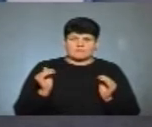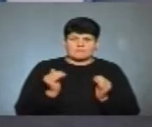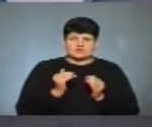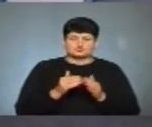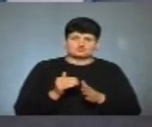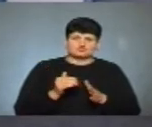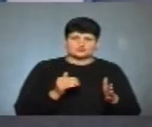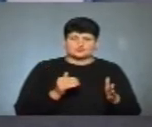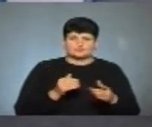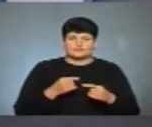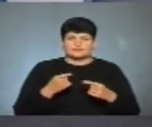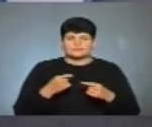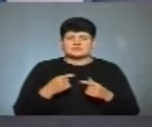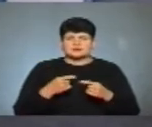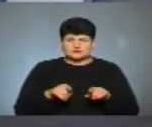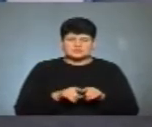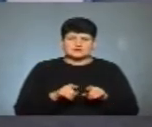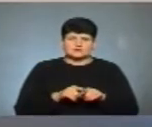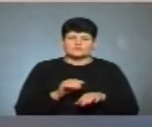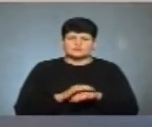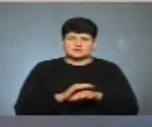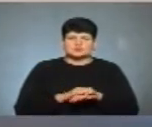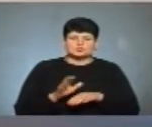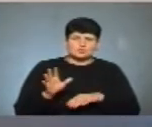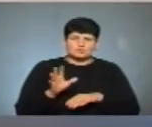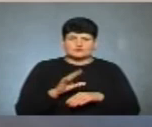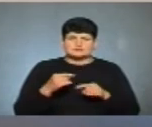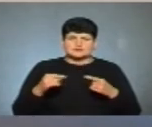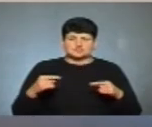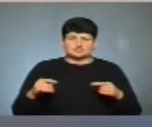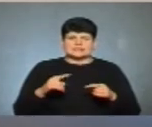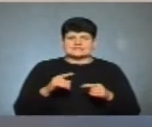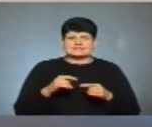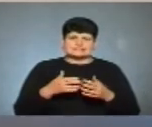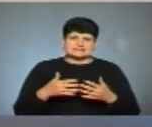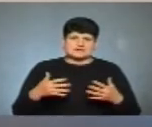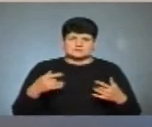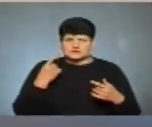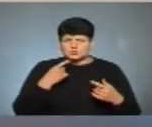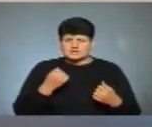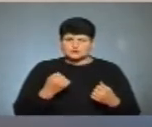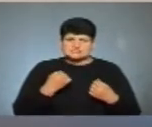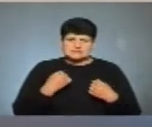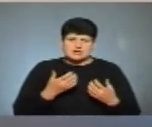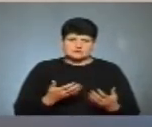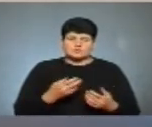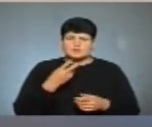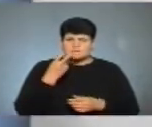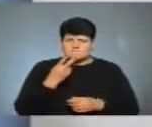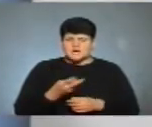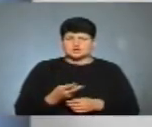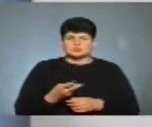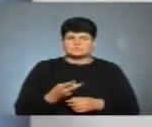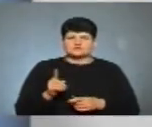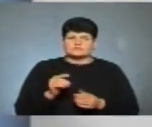ніж в Вінницькій області. Ну і так само фактично по всіх інших засобах і індивідуального захисту ми бачимо, що